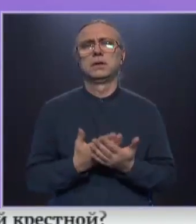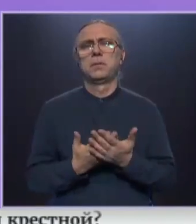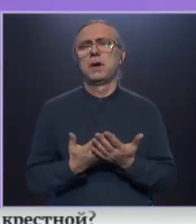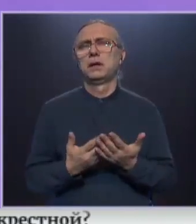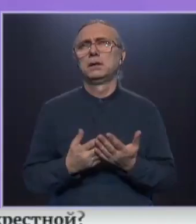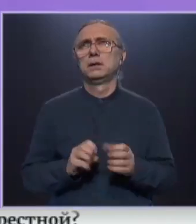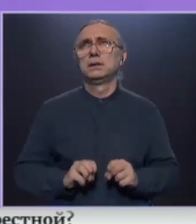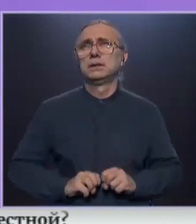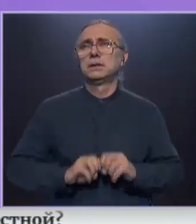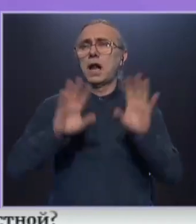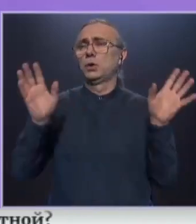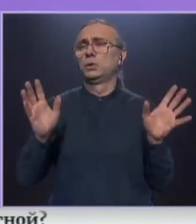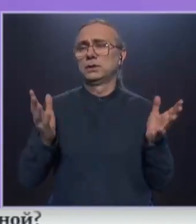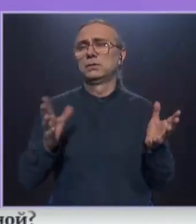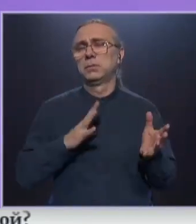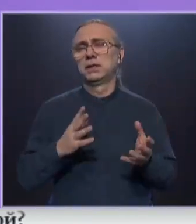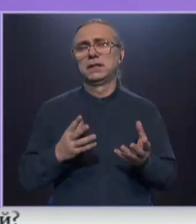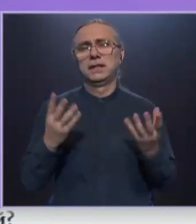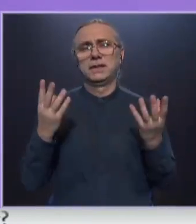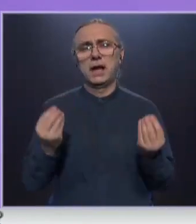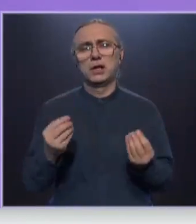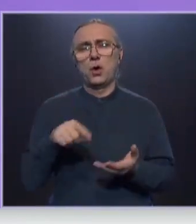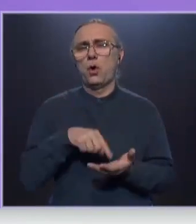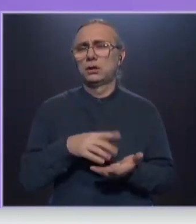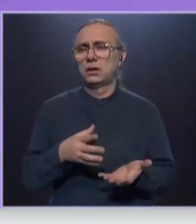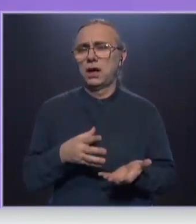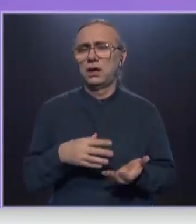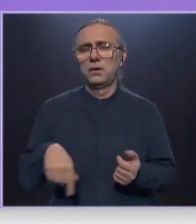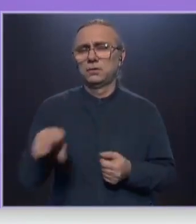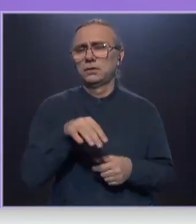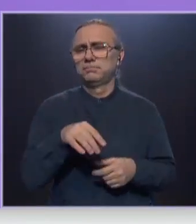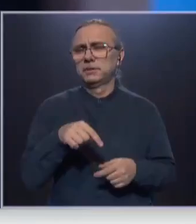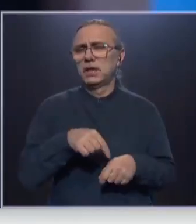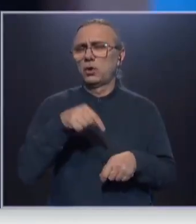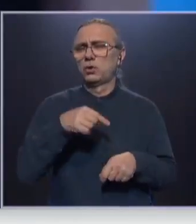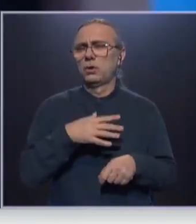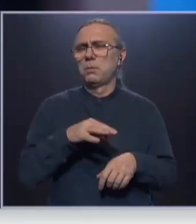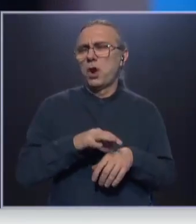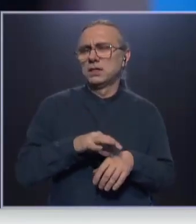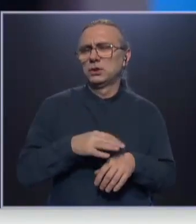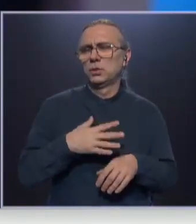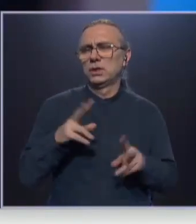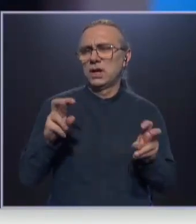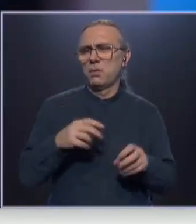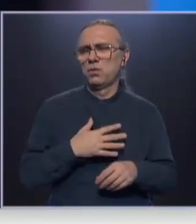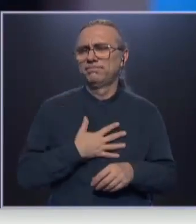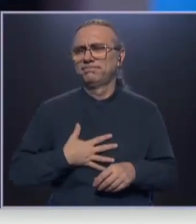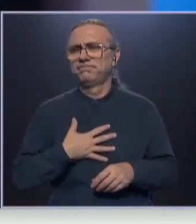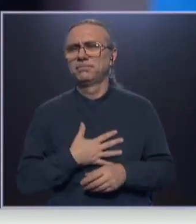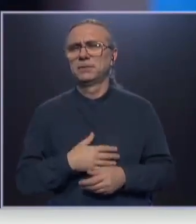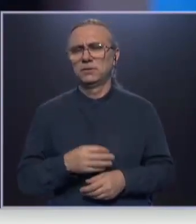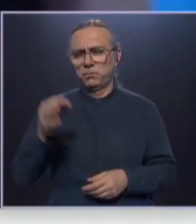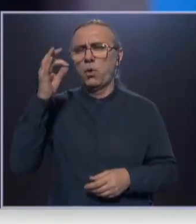города в Москве. Да, может, затронул болезненную тему, о которой, слава богу, все там забыли. Но вспомните,